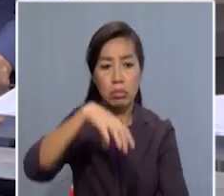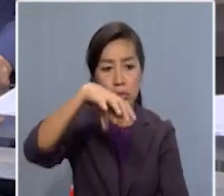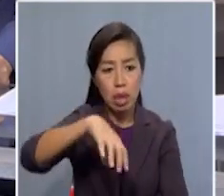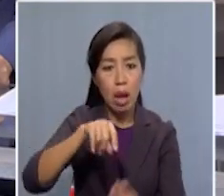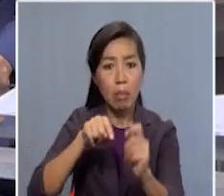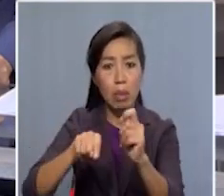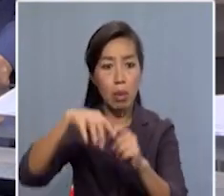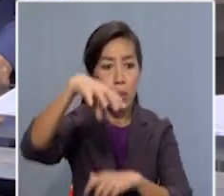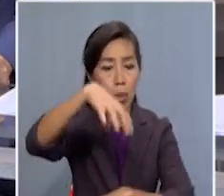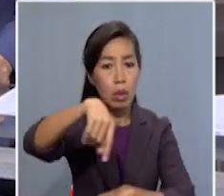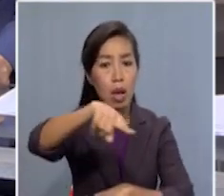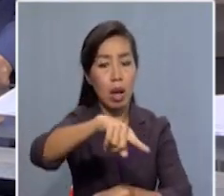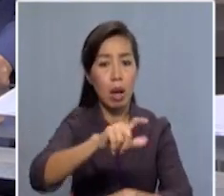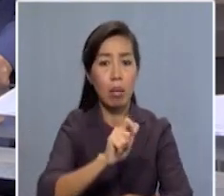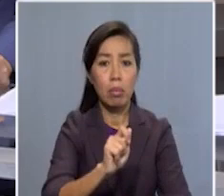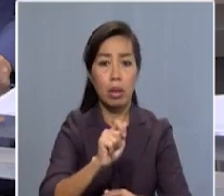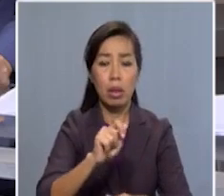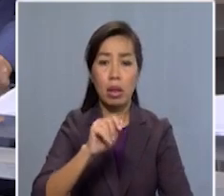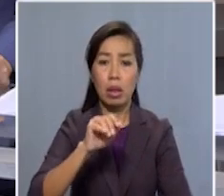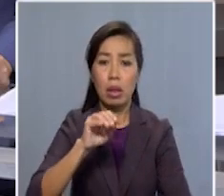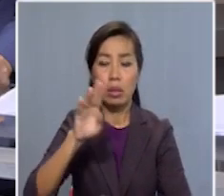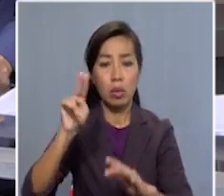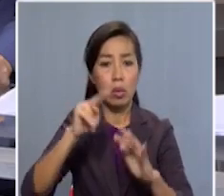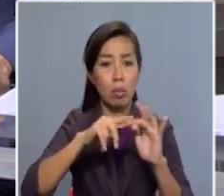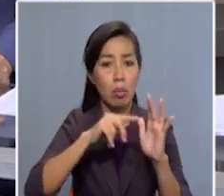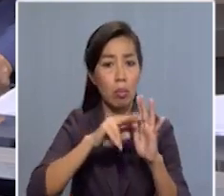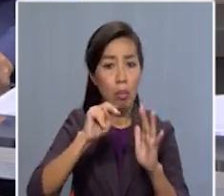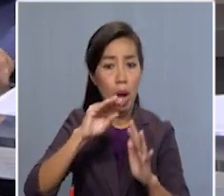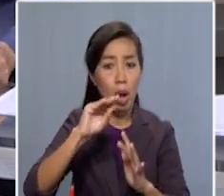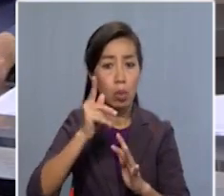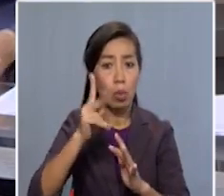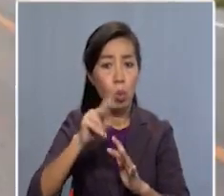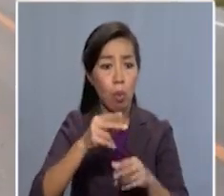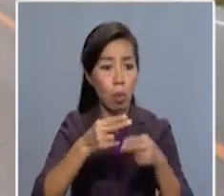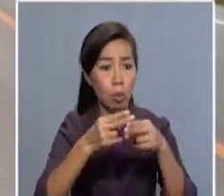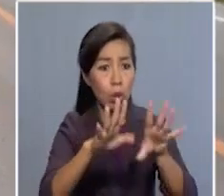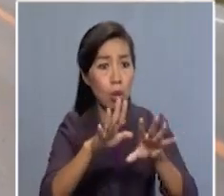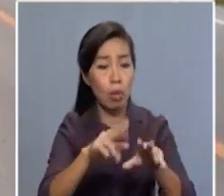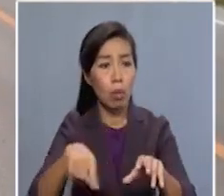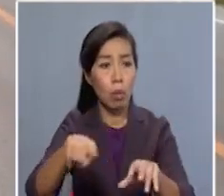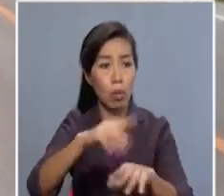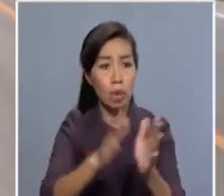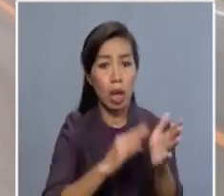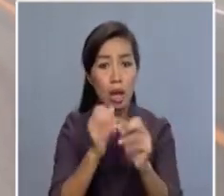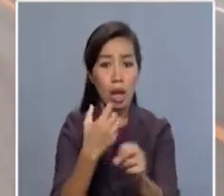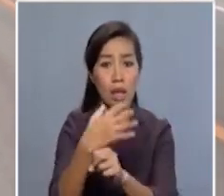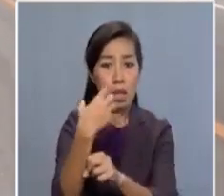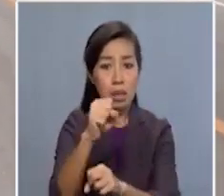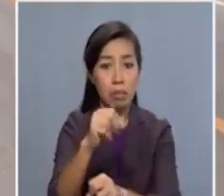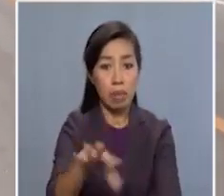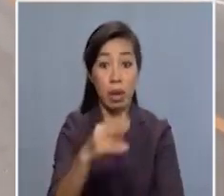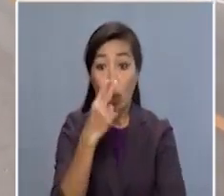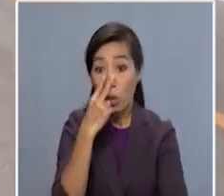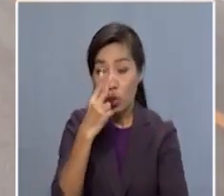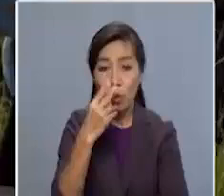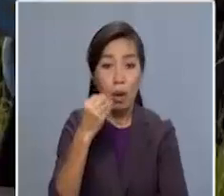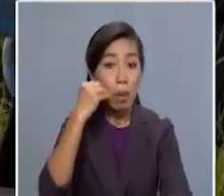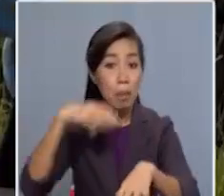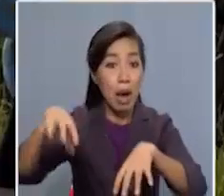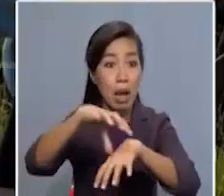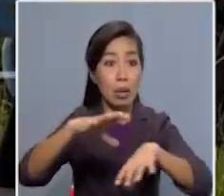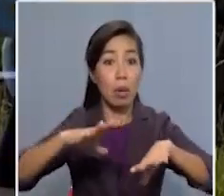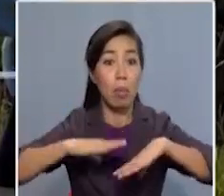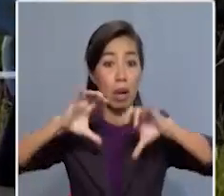ดิตถ์นะคะถูกทิ้งร้างไม่ได้ใช้งานทรุดโทรมนานนับ10ปีแล้วนะคะพาคุณผู้ชมไปดูสภาพของอาคารแล้วก็บ้านพักราชการหล